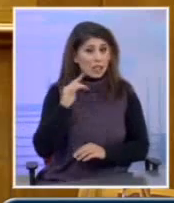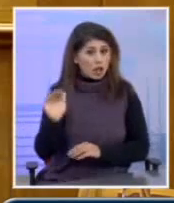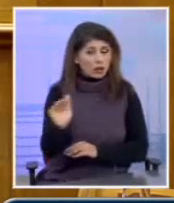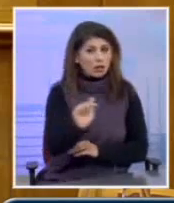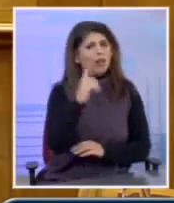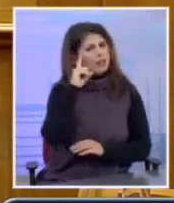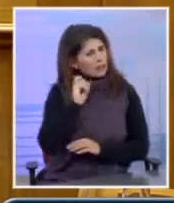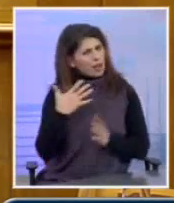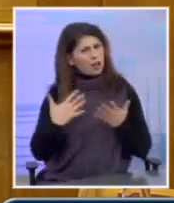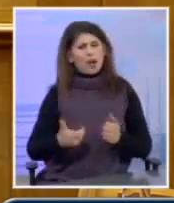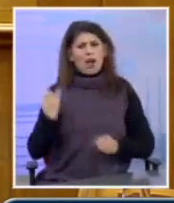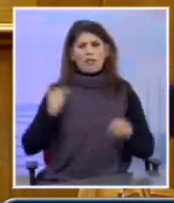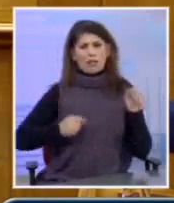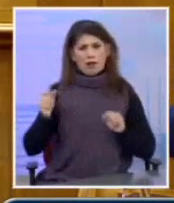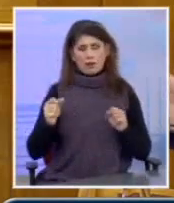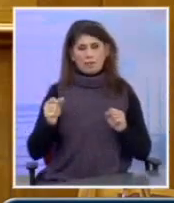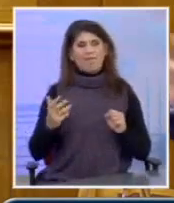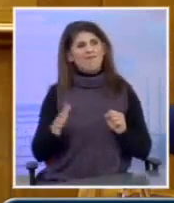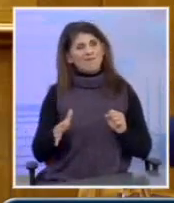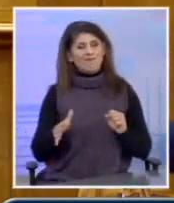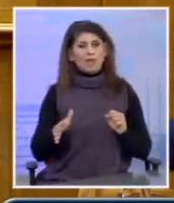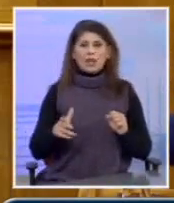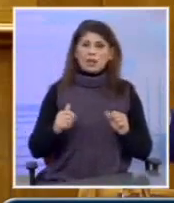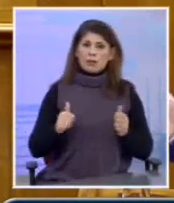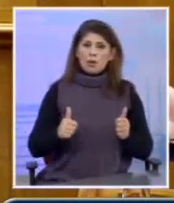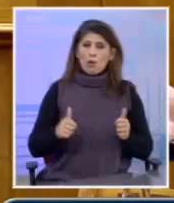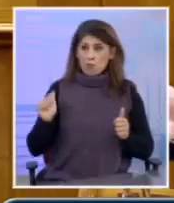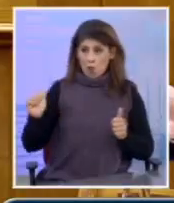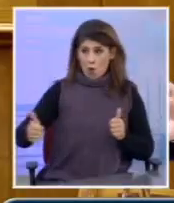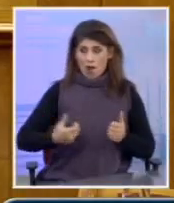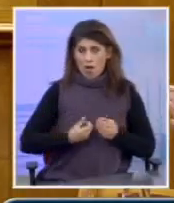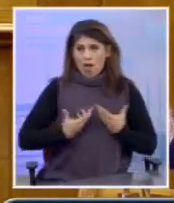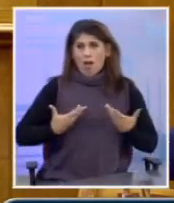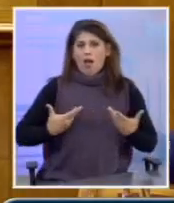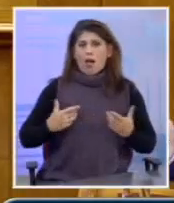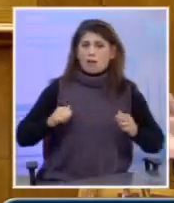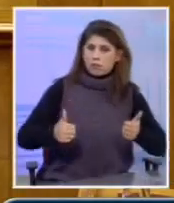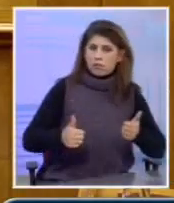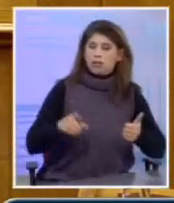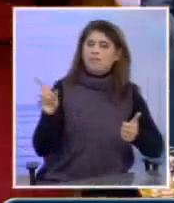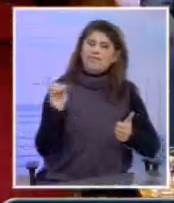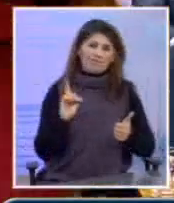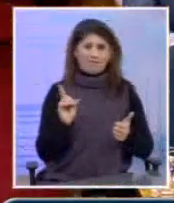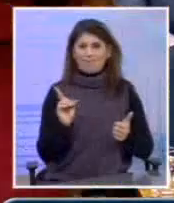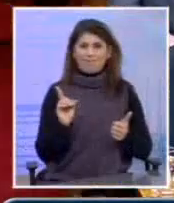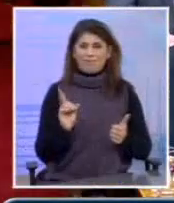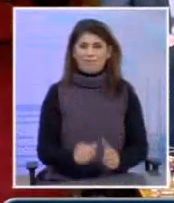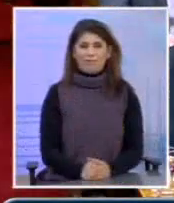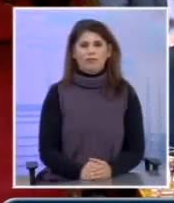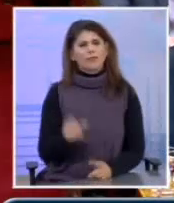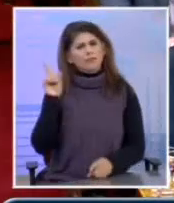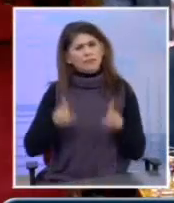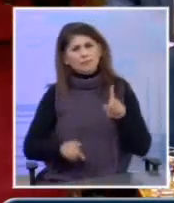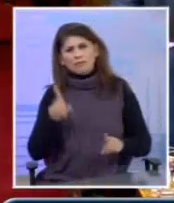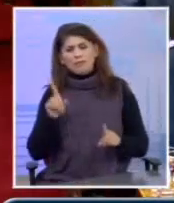πράγματι αντιδράσεις, θα τολμούσα να πω όχι και ιδιαίτερα αυθόρμητες, όχι και ιδιαίτερα αυθόρμητες, από